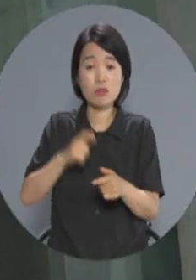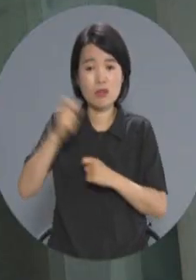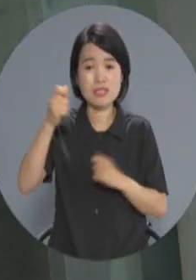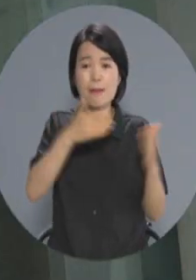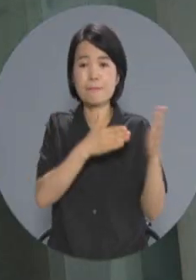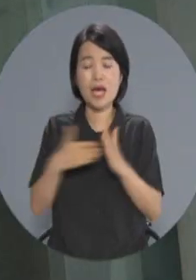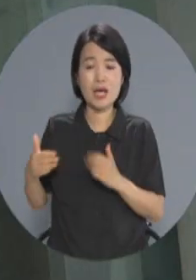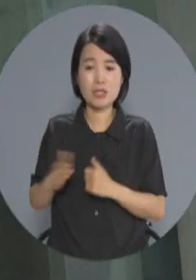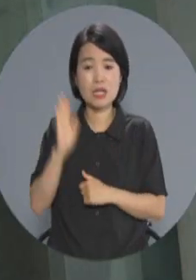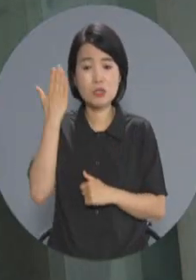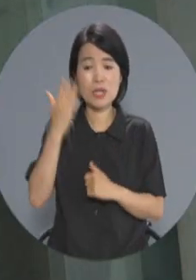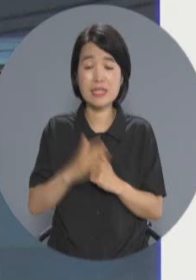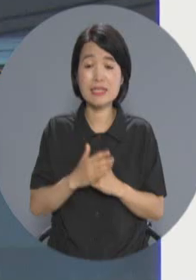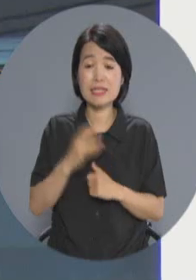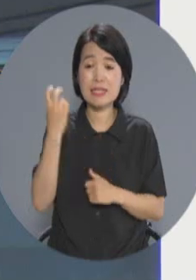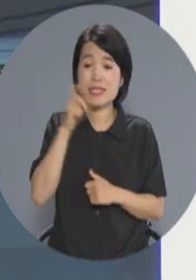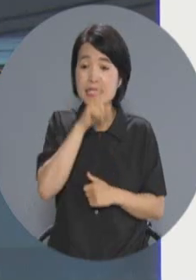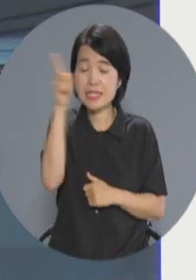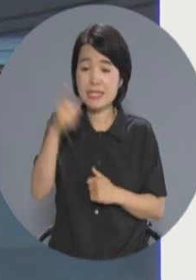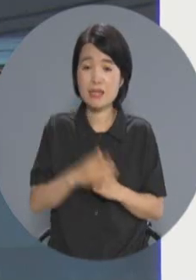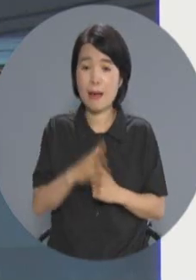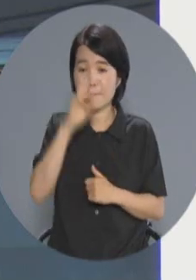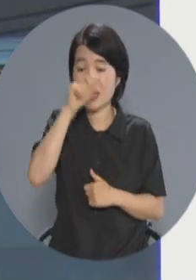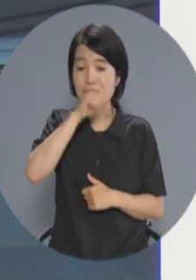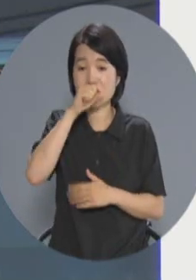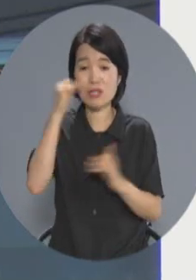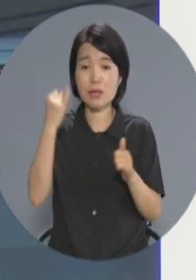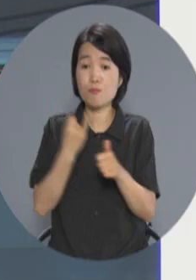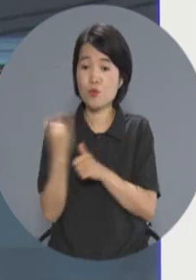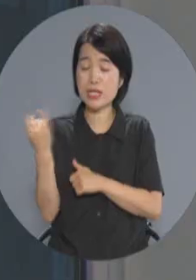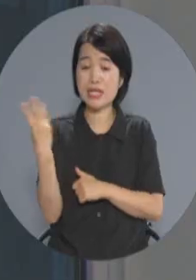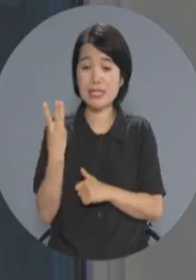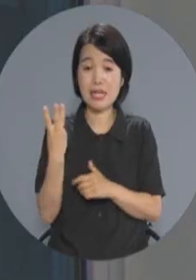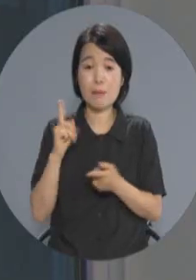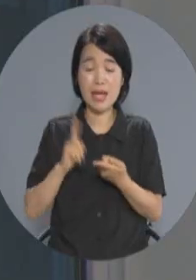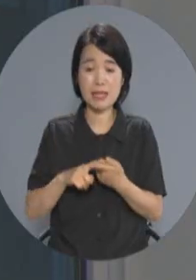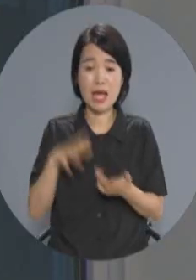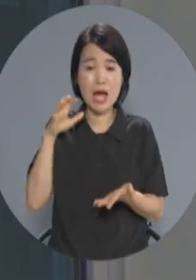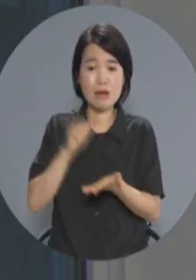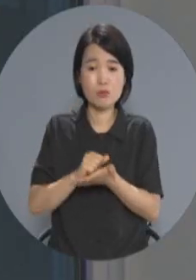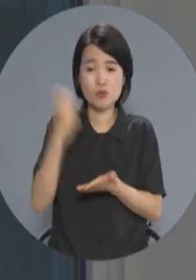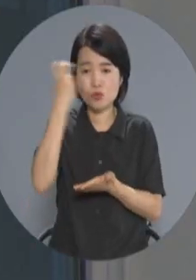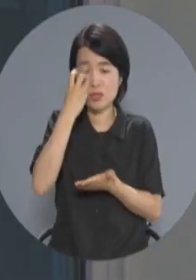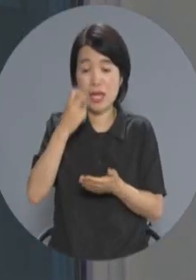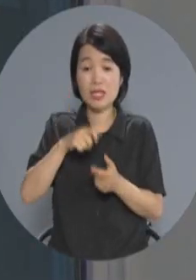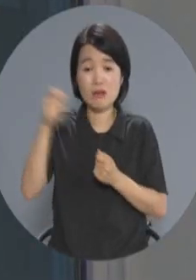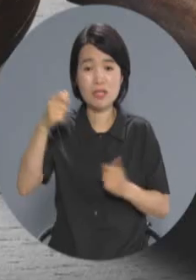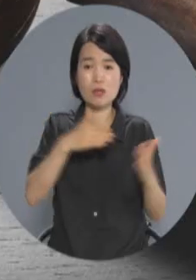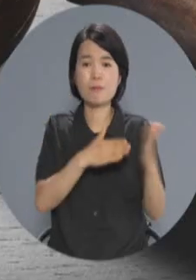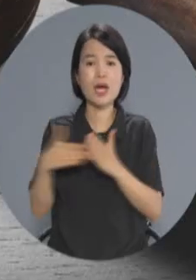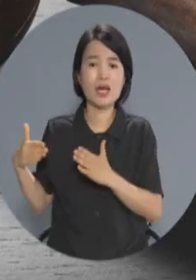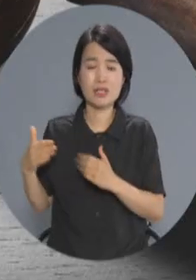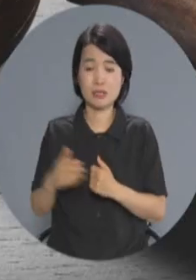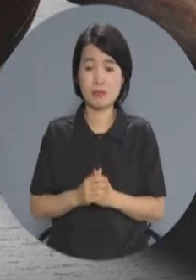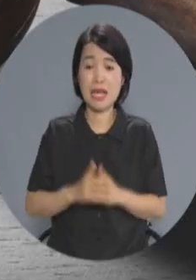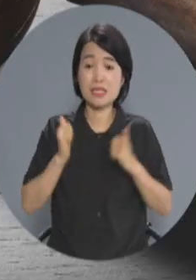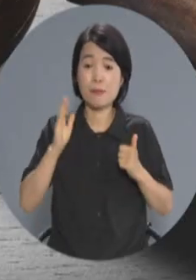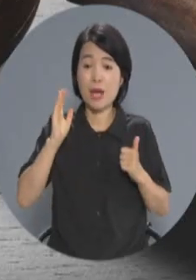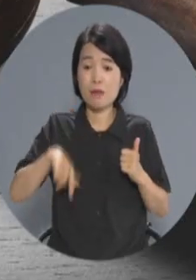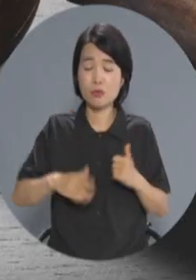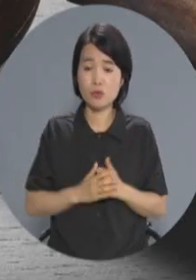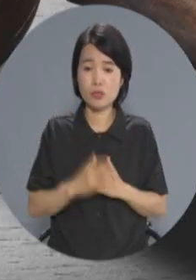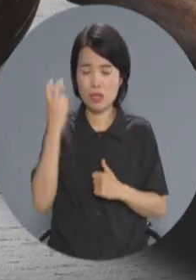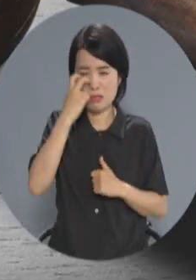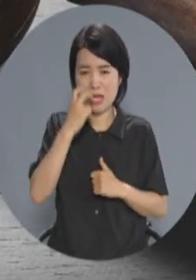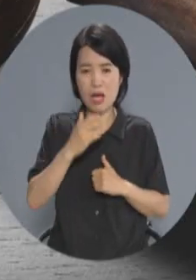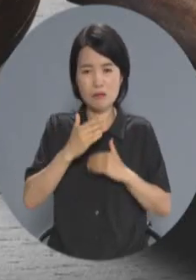데 이어 최근 신청한 박 당선인의 부인 등 3명에 대한 압수수색 영장도 기각됐습니다. 재판부는 경찰